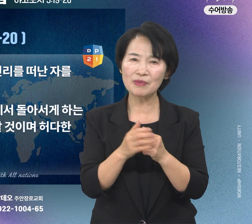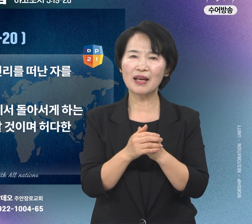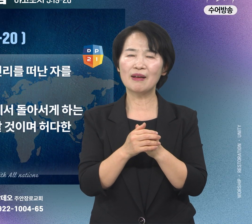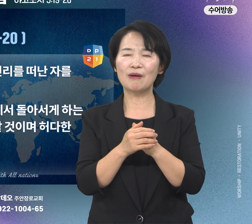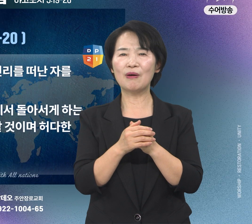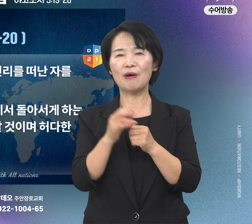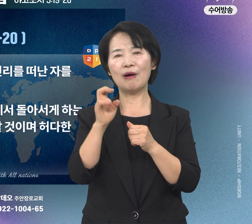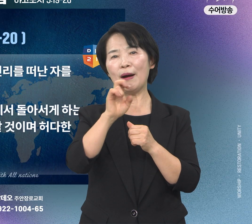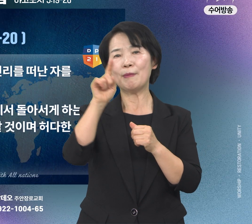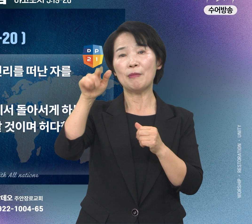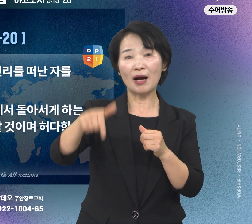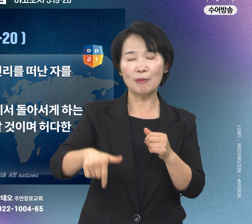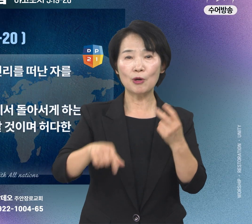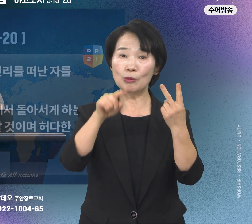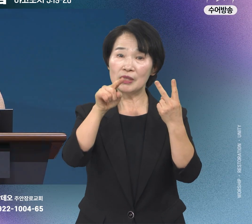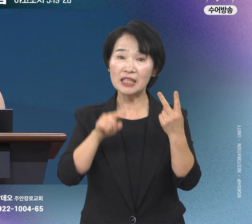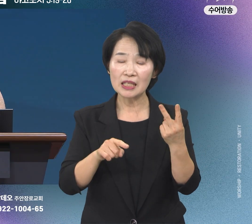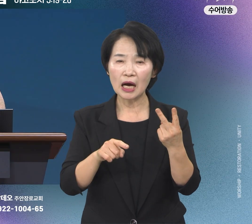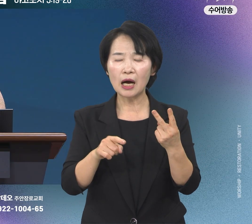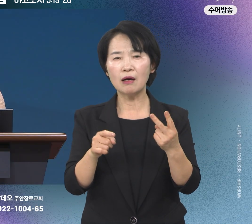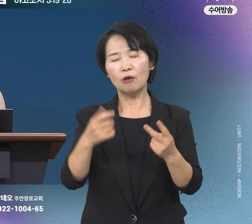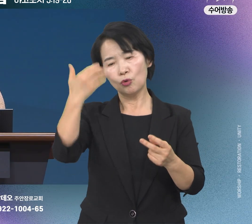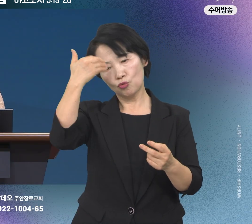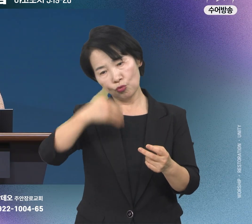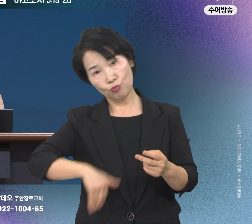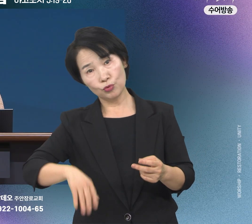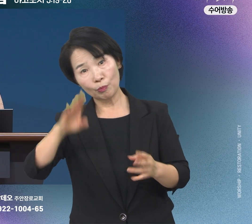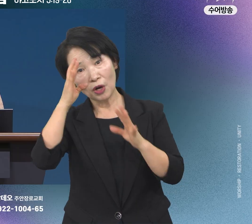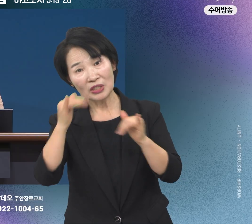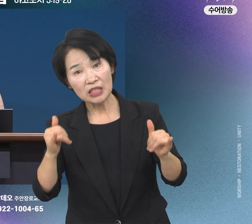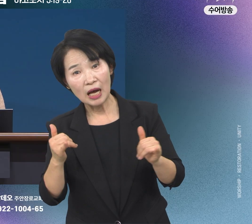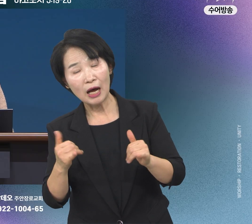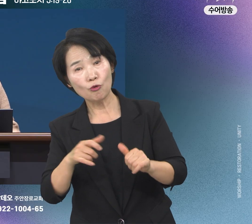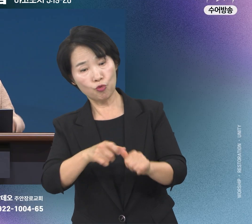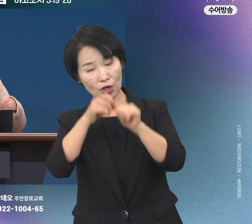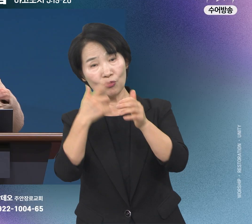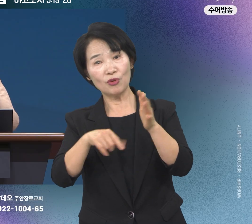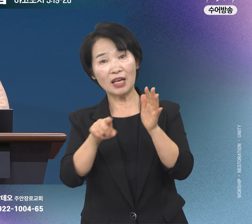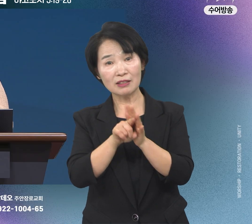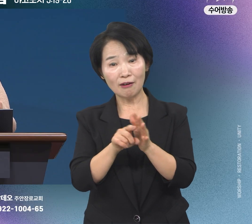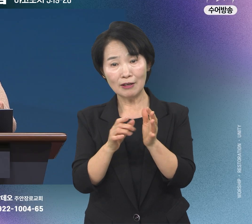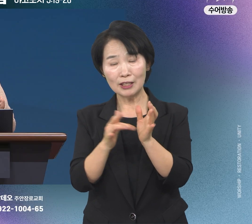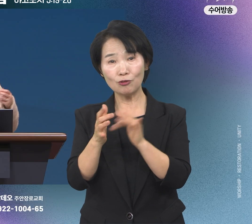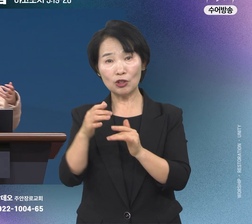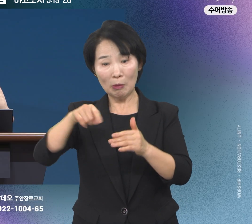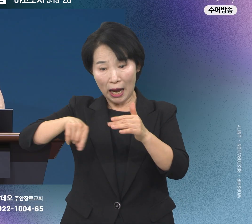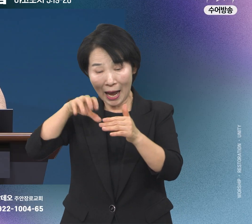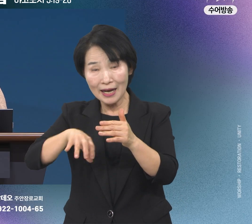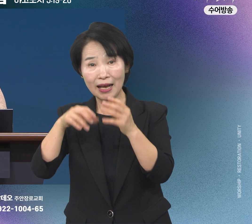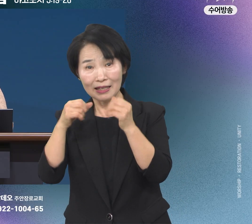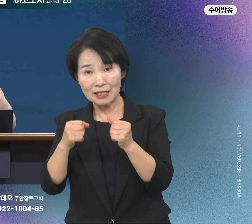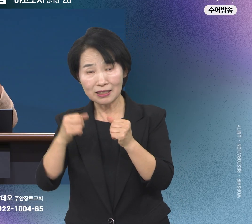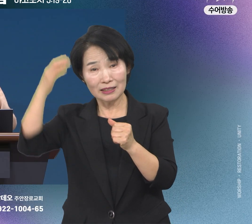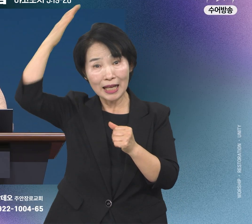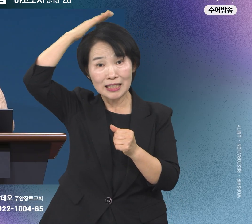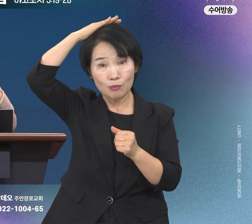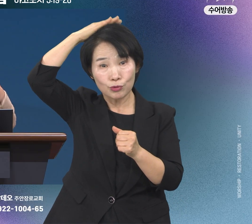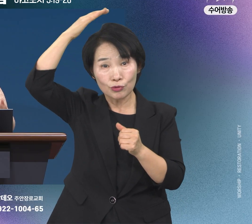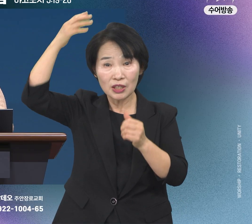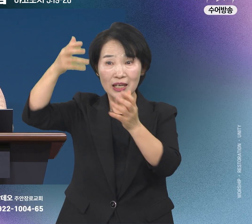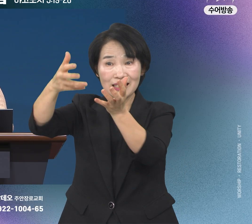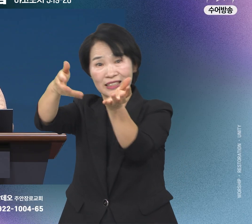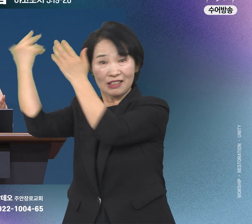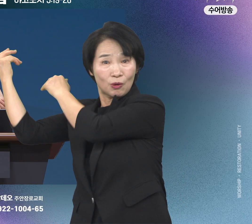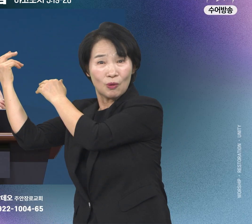마가복음 2장에는 중풍병자를 살리기 위해 예수님이 계시는 곳에 지붕을 뚫어서 그 중풍병자를